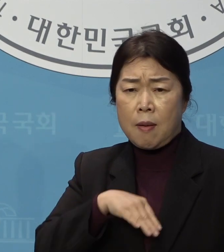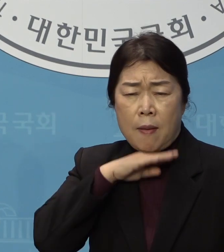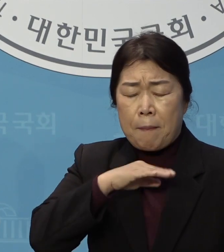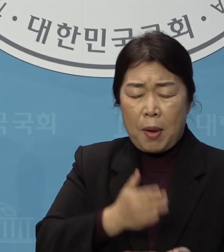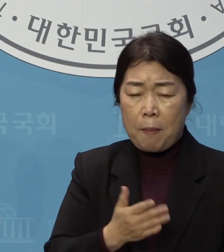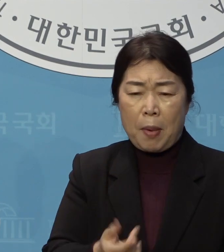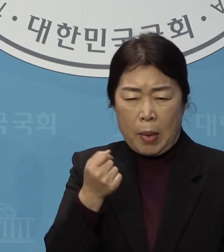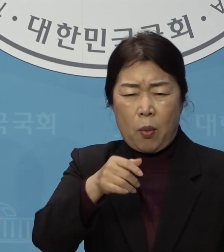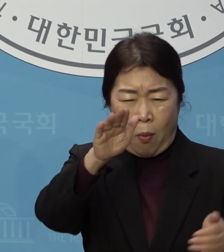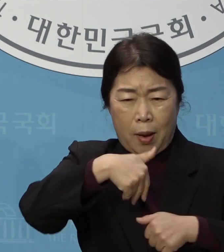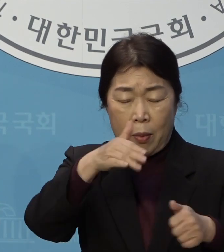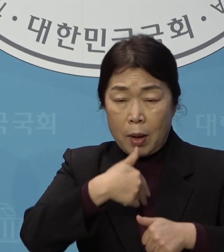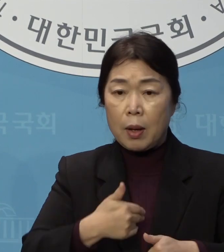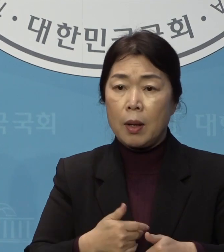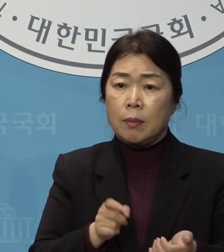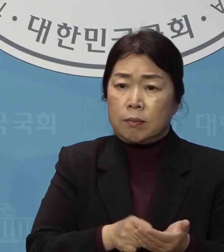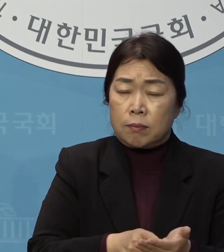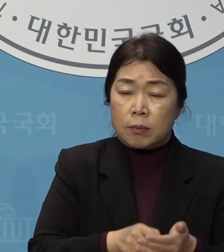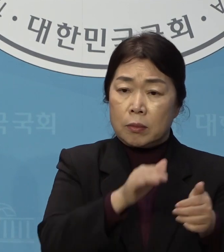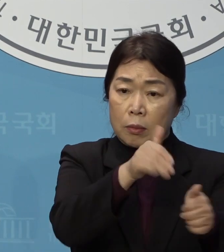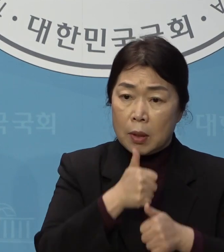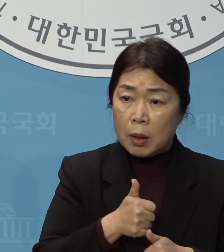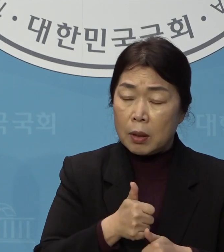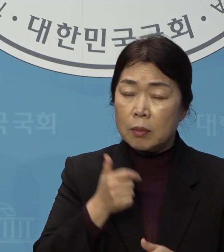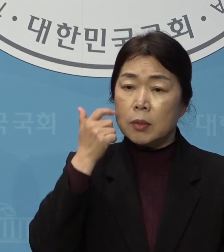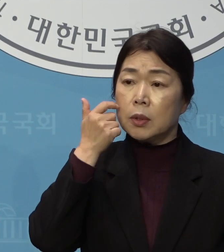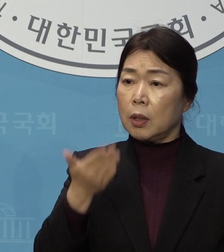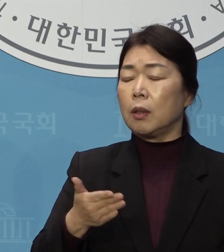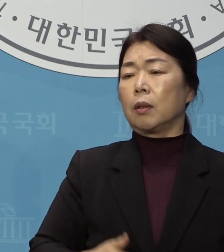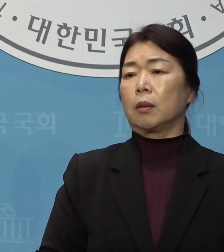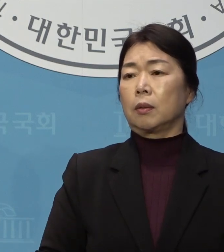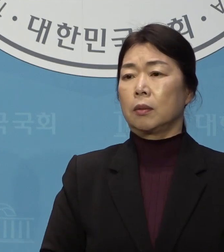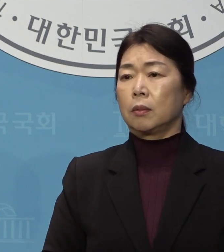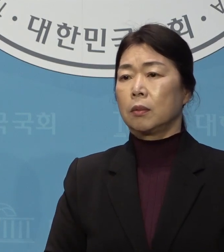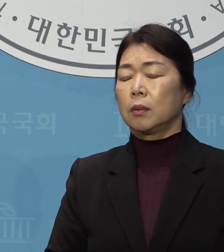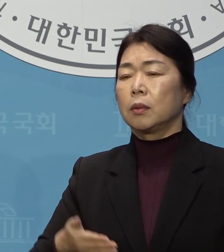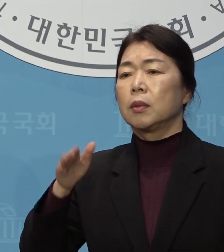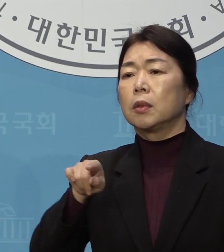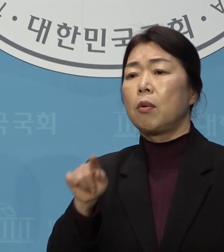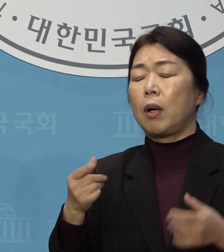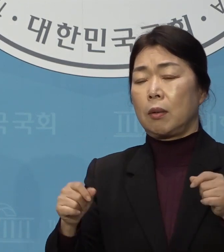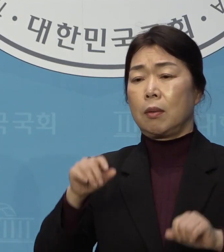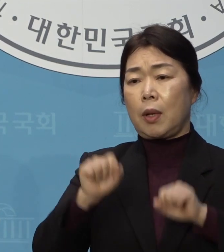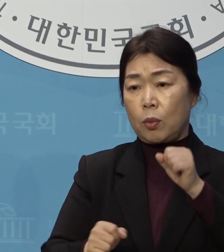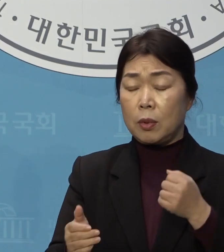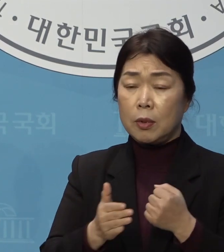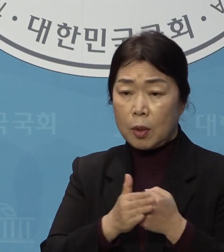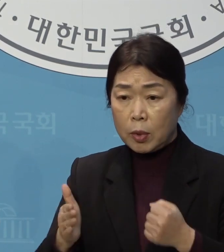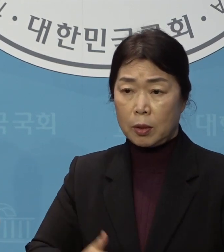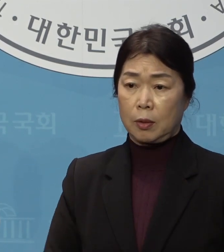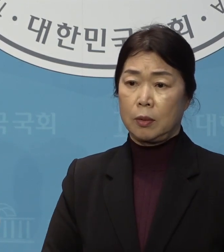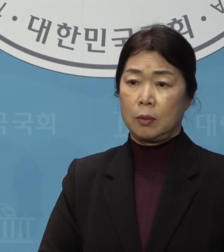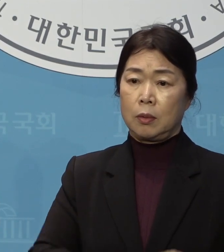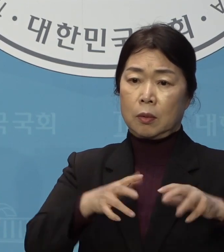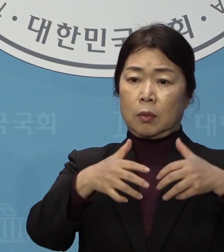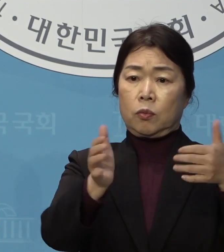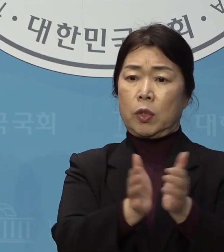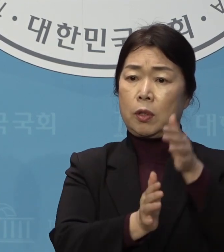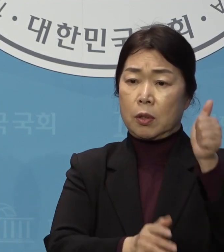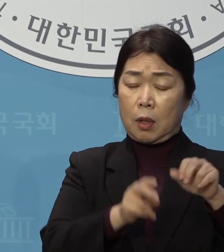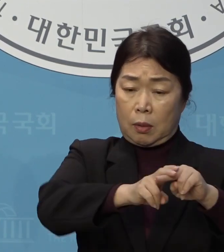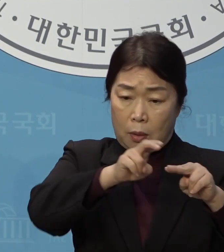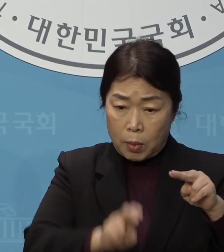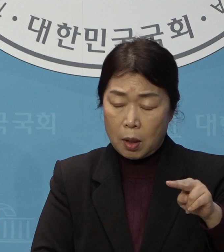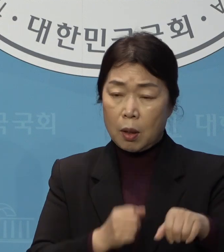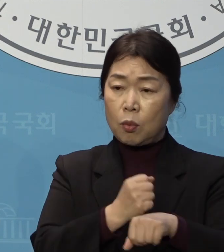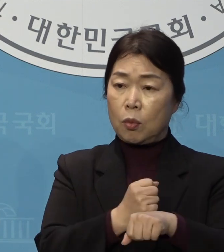없다고 재촉했습니다 그러나 이런 무책임한 태도로 국무 의원직을 사임하면서 대체